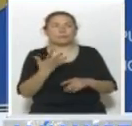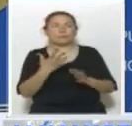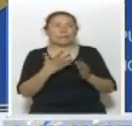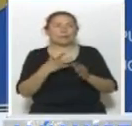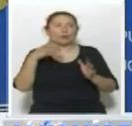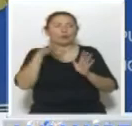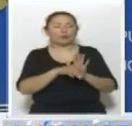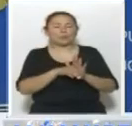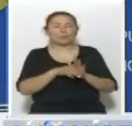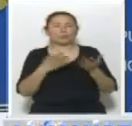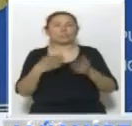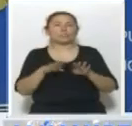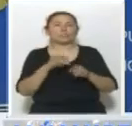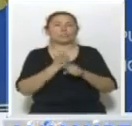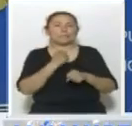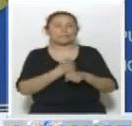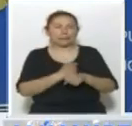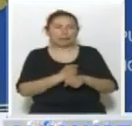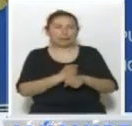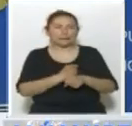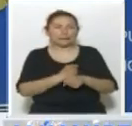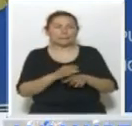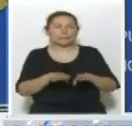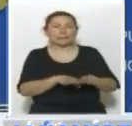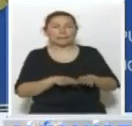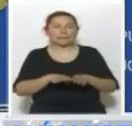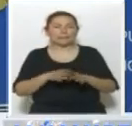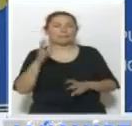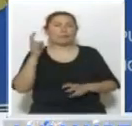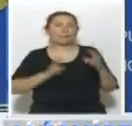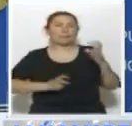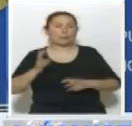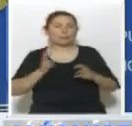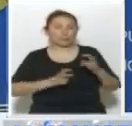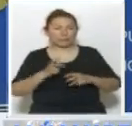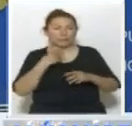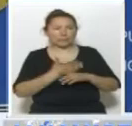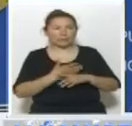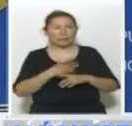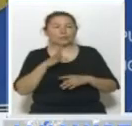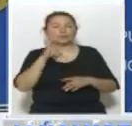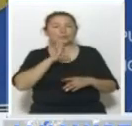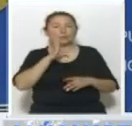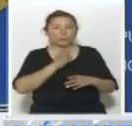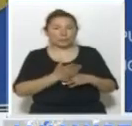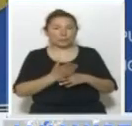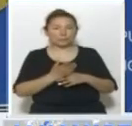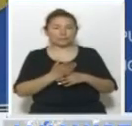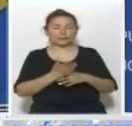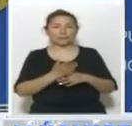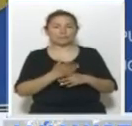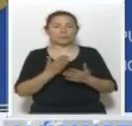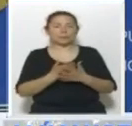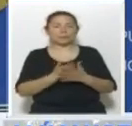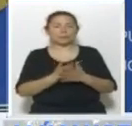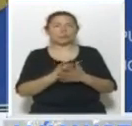құрайтын. Осы жасақталған ТО-ға сәйкес зауыттың осы магистралдық су құбырларымен